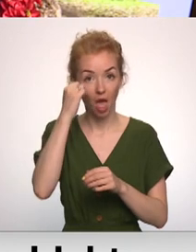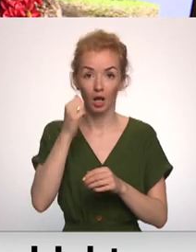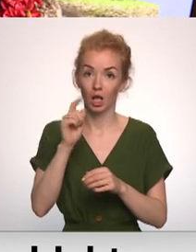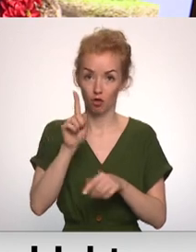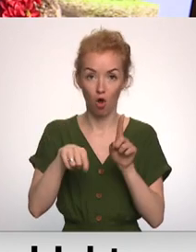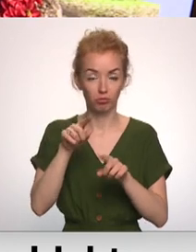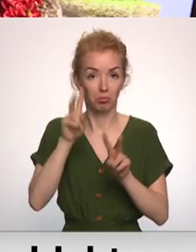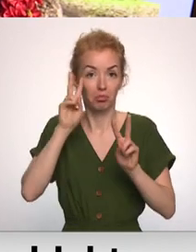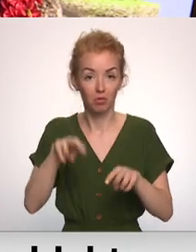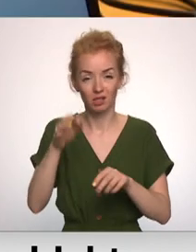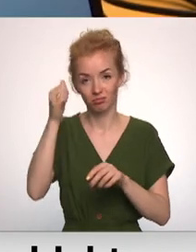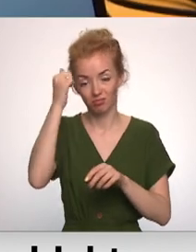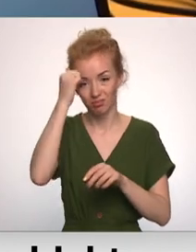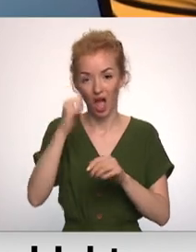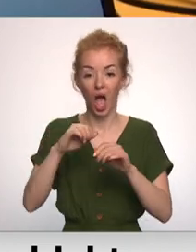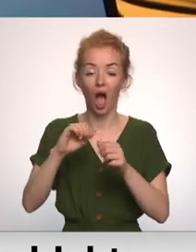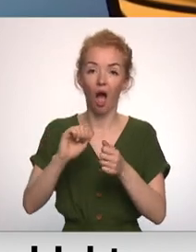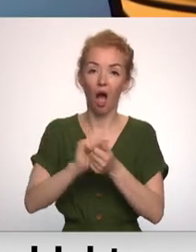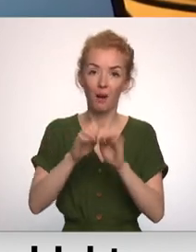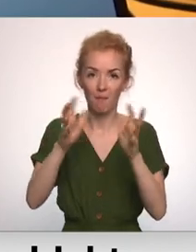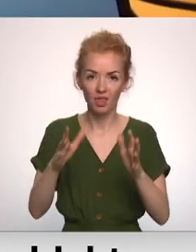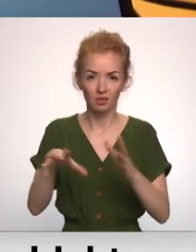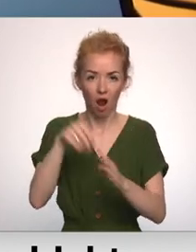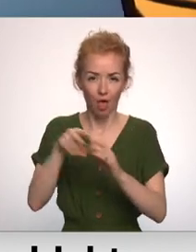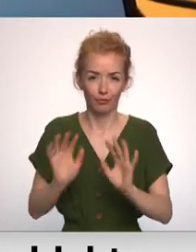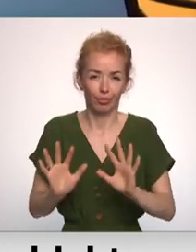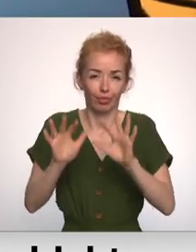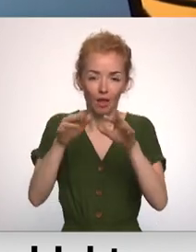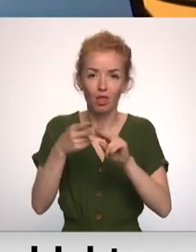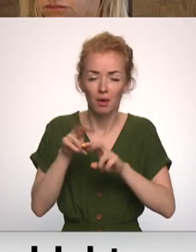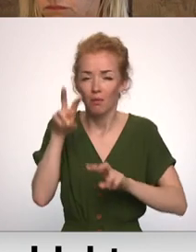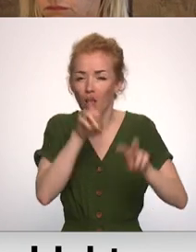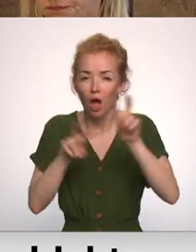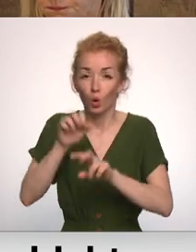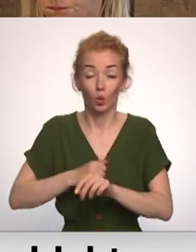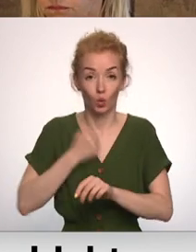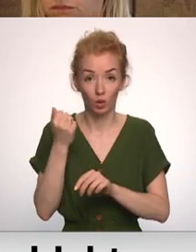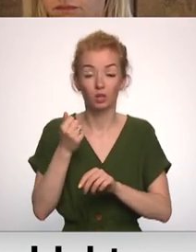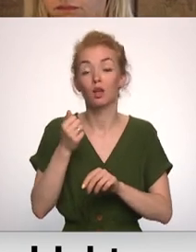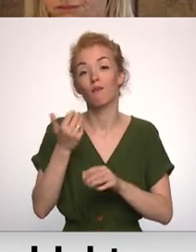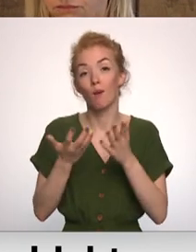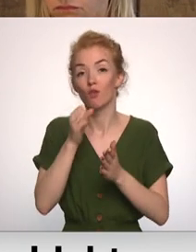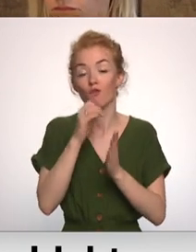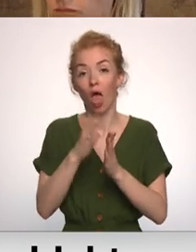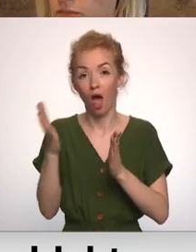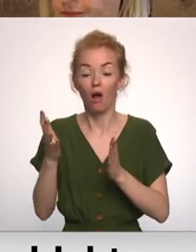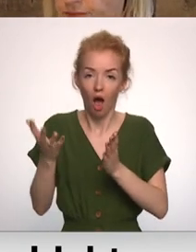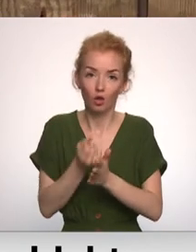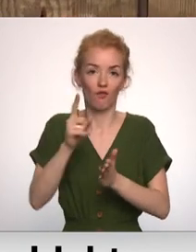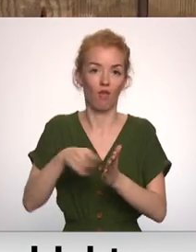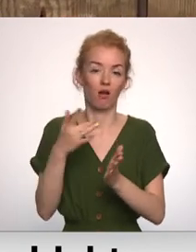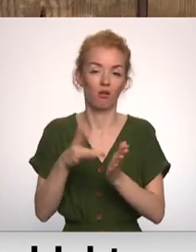Daļa slavinošo akmeņu ceļmalās ieauguši zālē, un komisijai tos bijis grūti atrast. Tāpēc pastāv iespēja, ka vēlāk atradīsies vēl